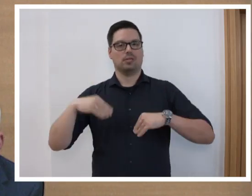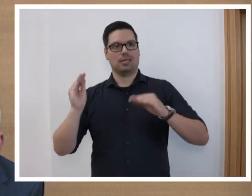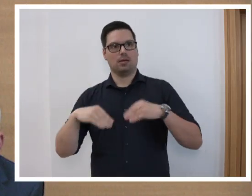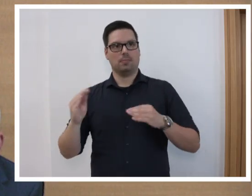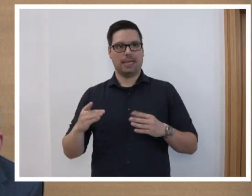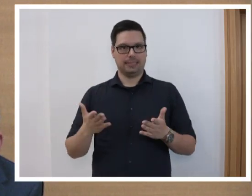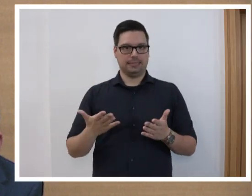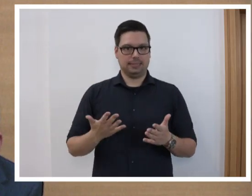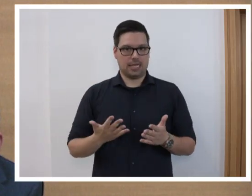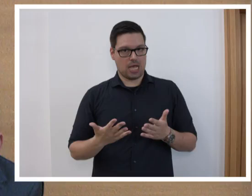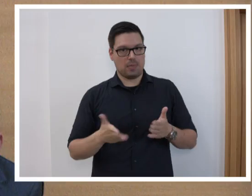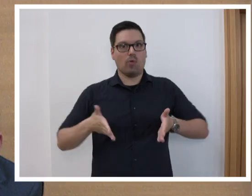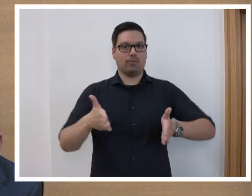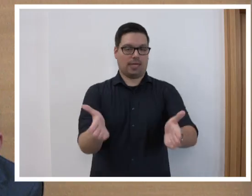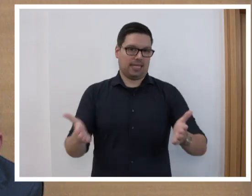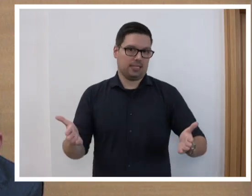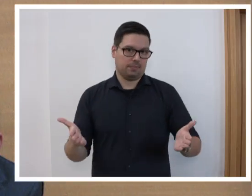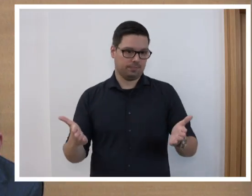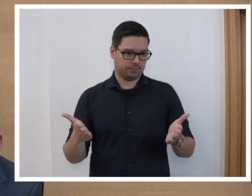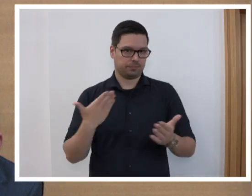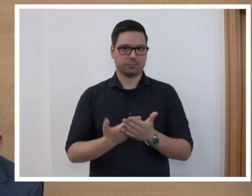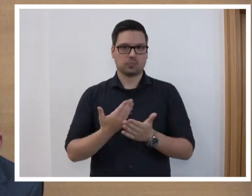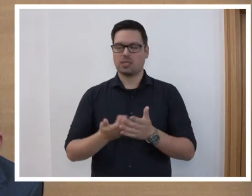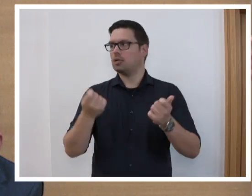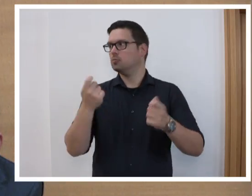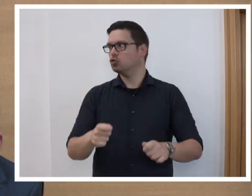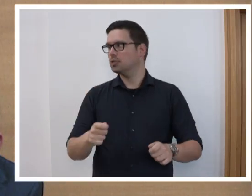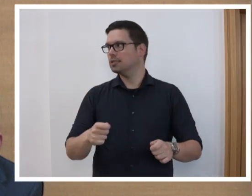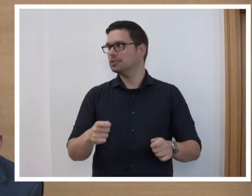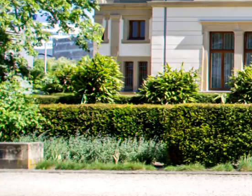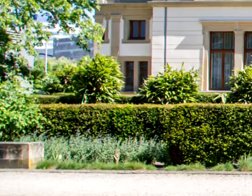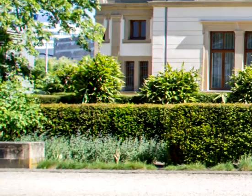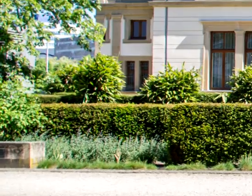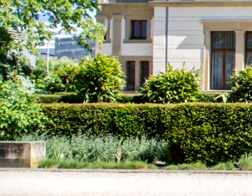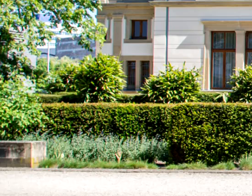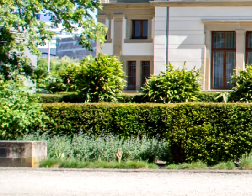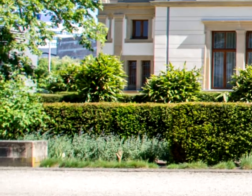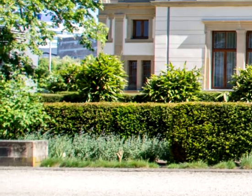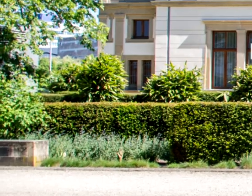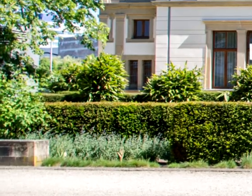Initiativen auf den Weg gebracht wurde. Und damit möchte ich auch schließen. Wir lehnen diesen Antrag ab.